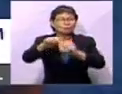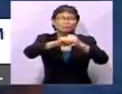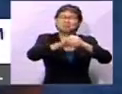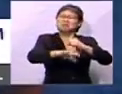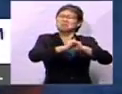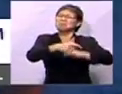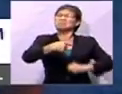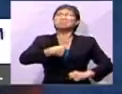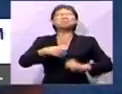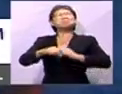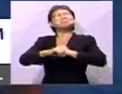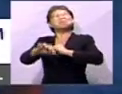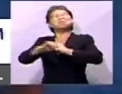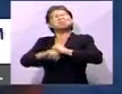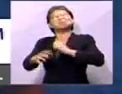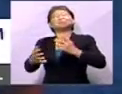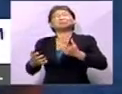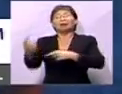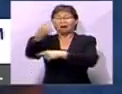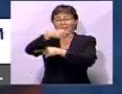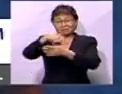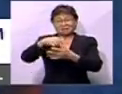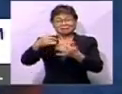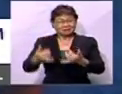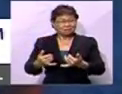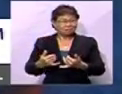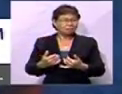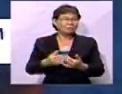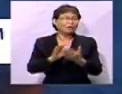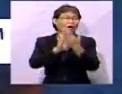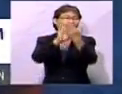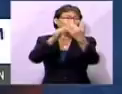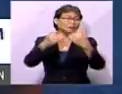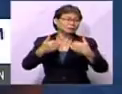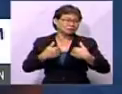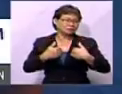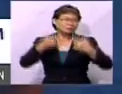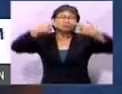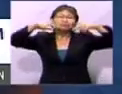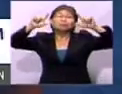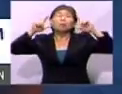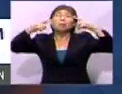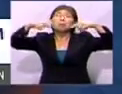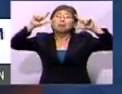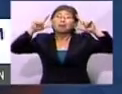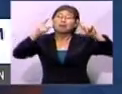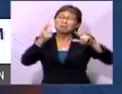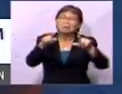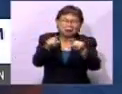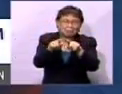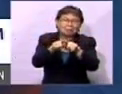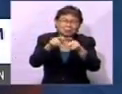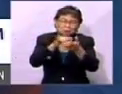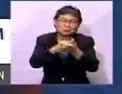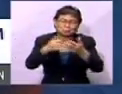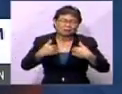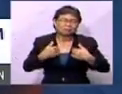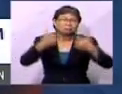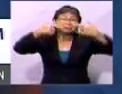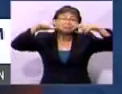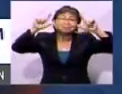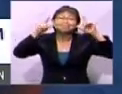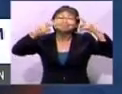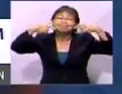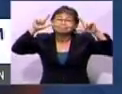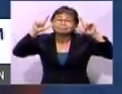mempromosikan diri masing-masing. Kerana hari ini pun kita bukan hanya berhadapan dengan selebriti-selebriti yang disebutkan tadi. Selebriti-selebriti